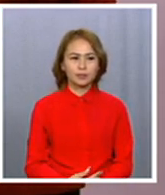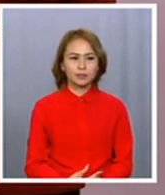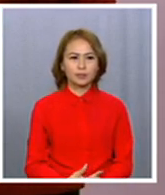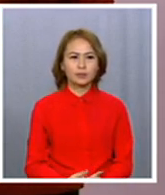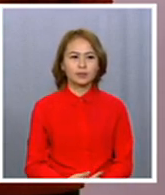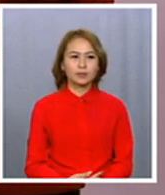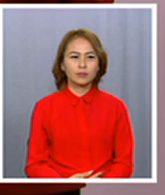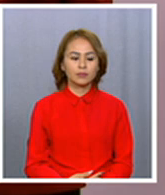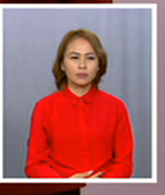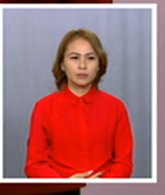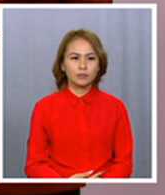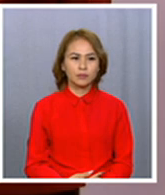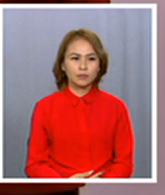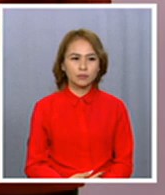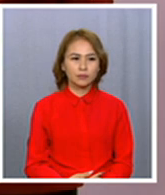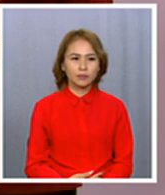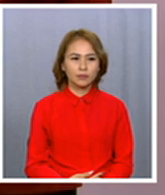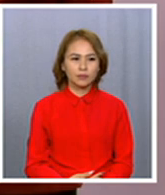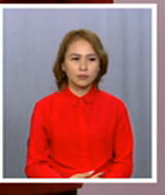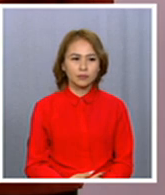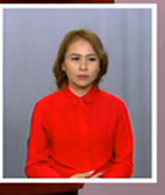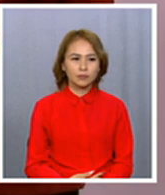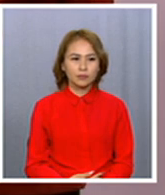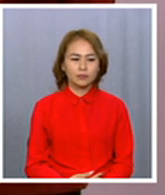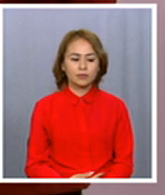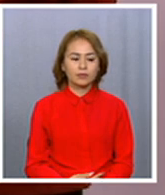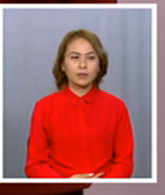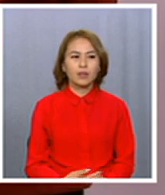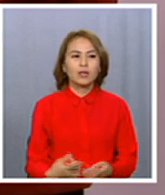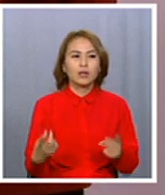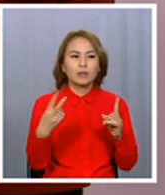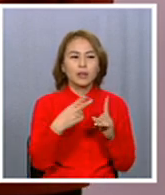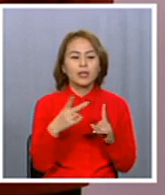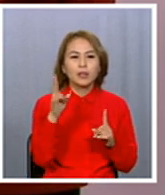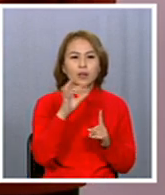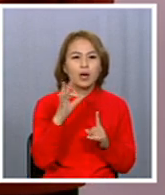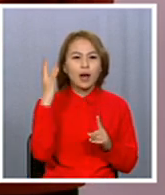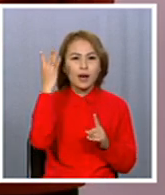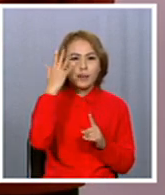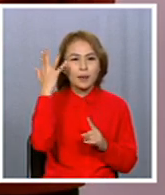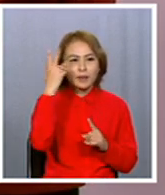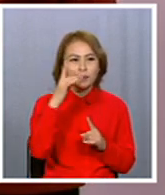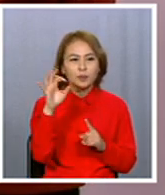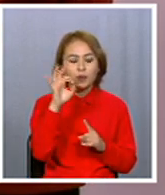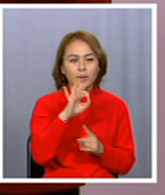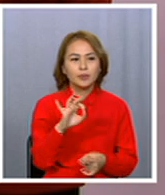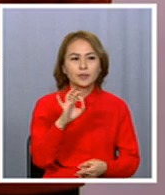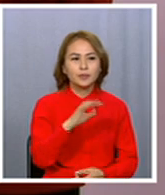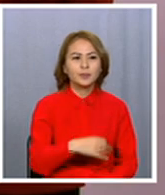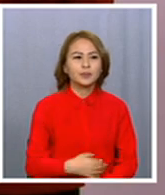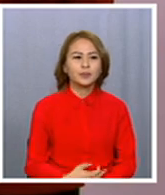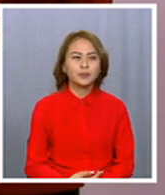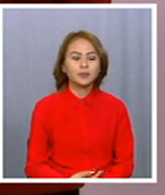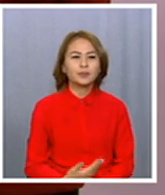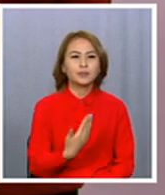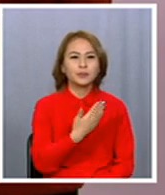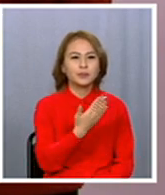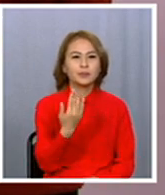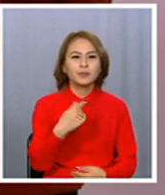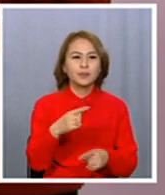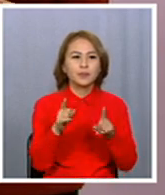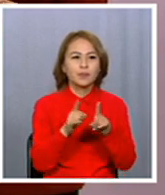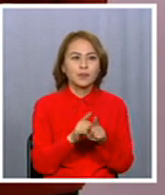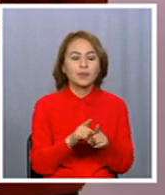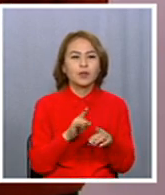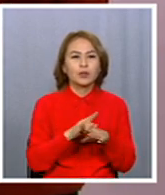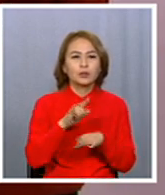ойнамақ? Балалар, мәтін не туралы екен? Я, әділдің арманы туралы екен. Сендер де ұшқыш